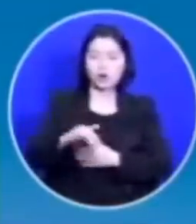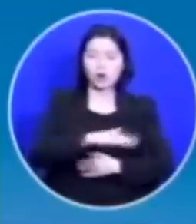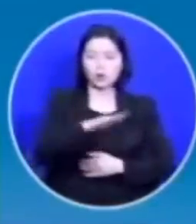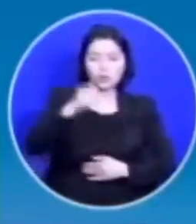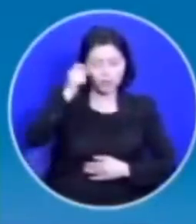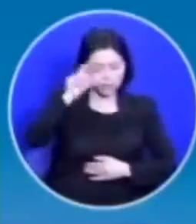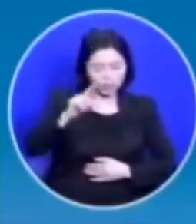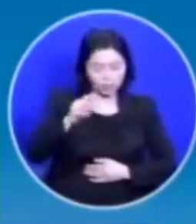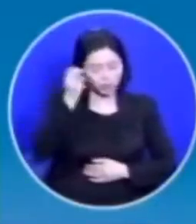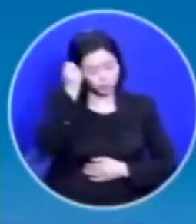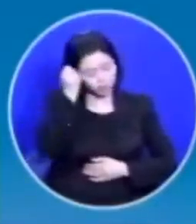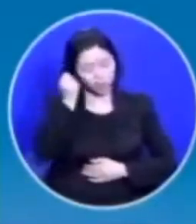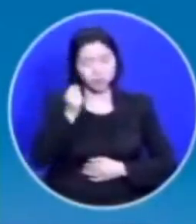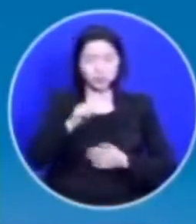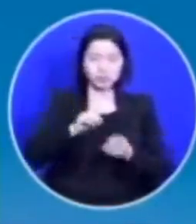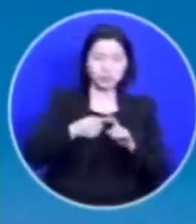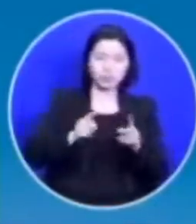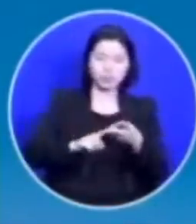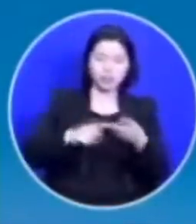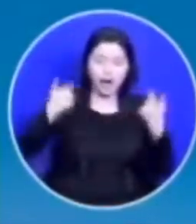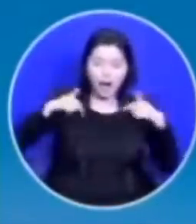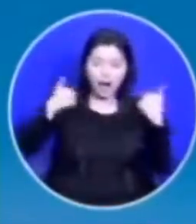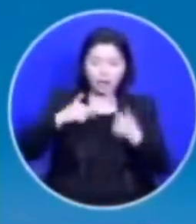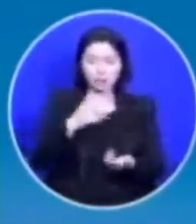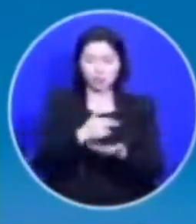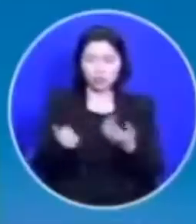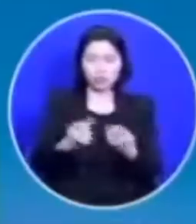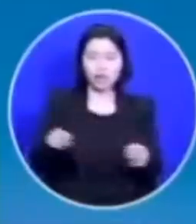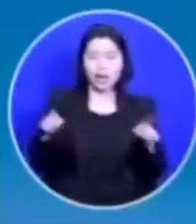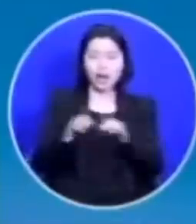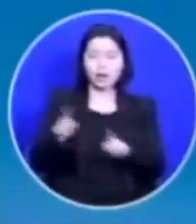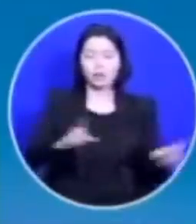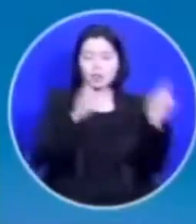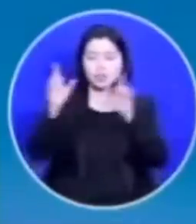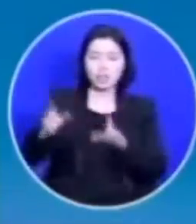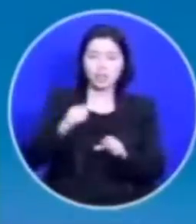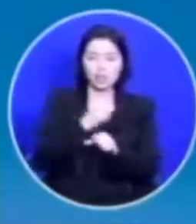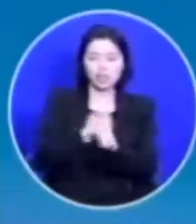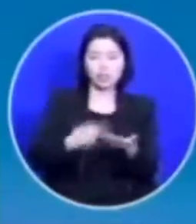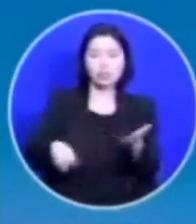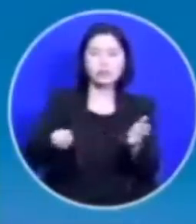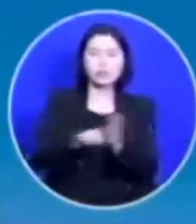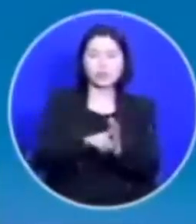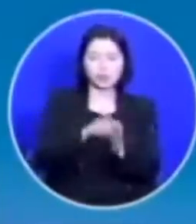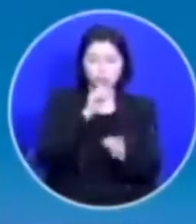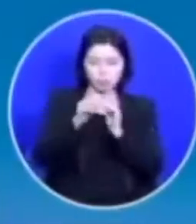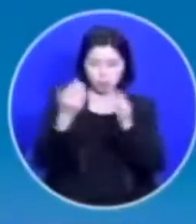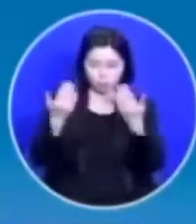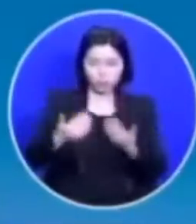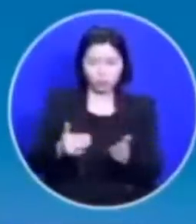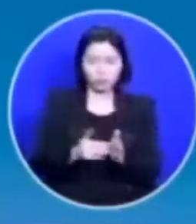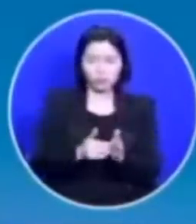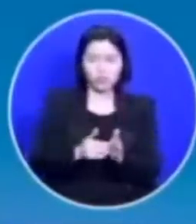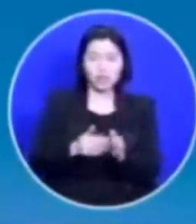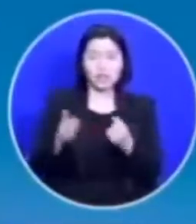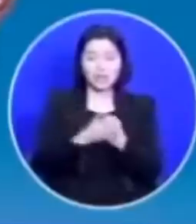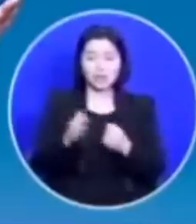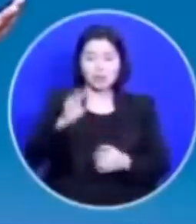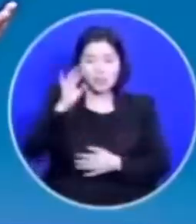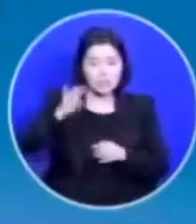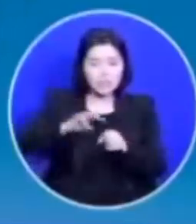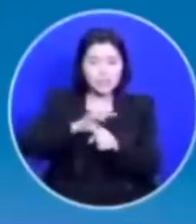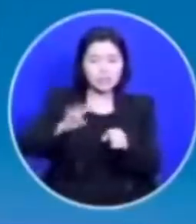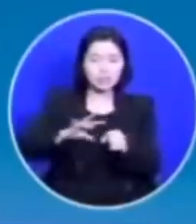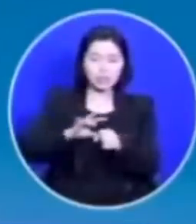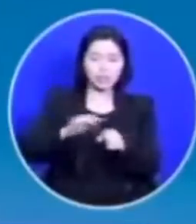잠을 자든지 늘 주님과 함께 살게 하려고 하십니다 는 겁니다 그래서 여러분들에게 24시간 예수님을